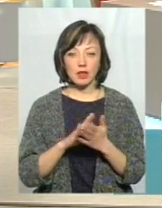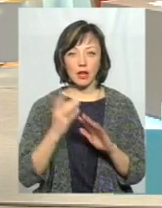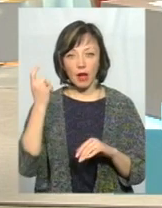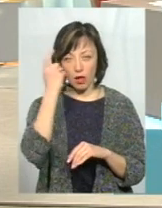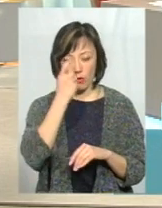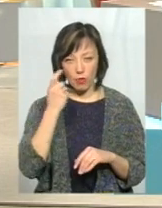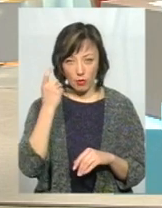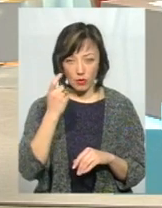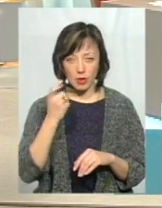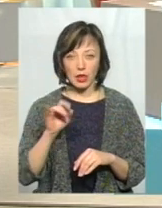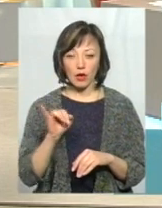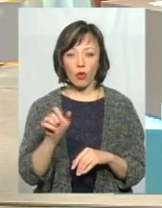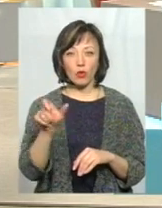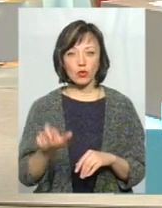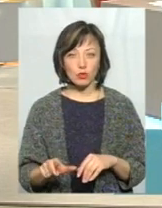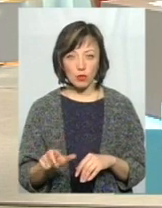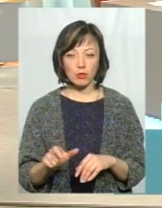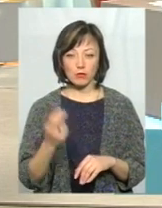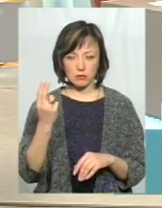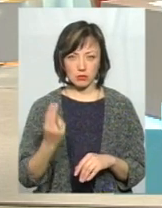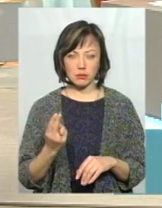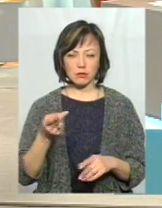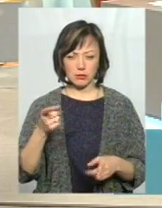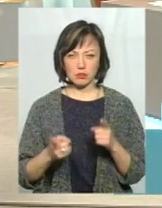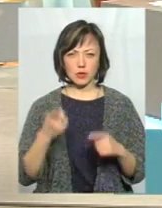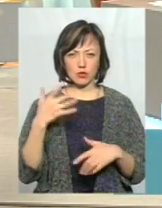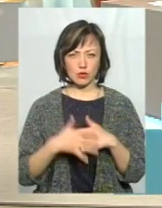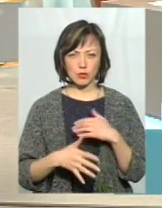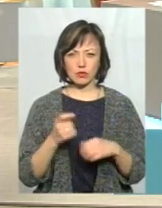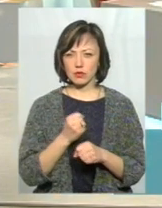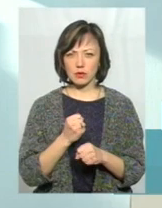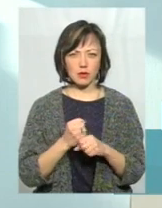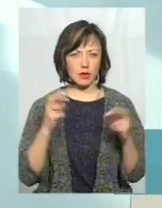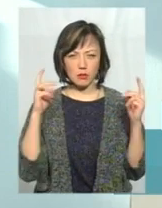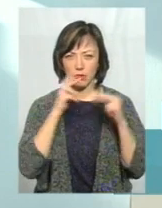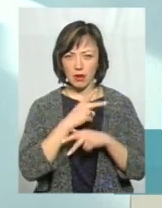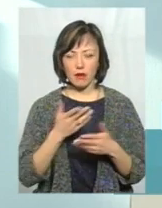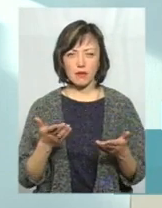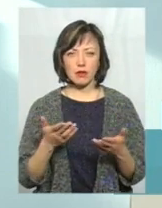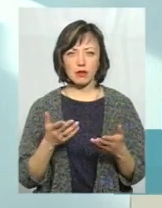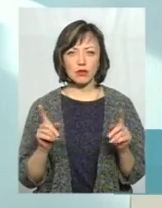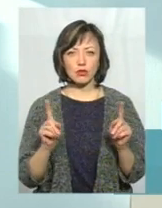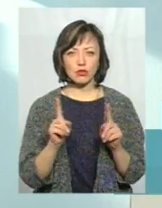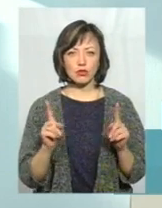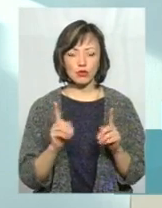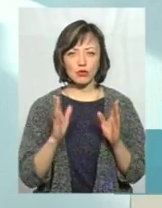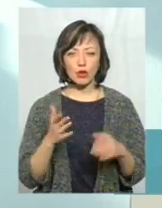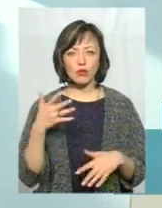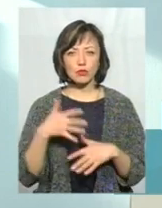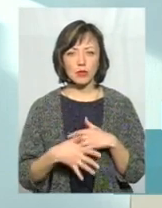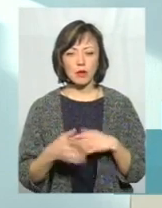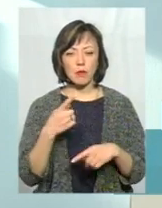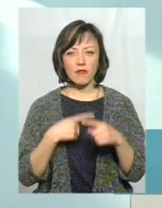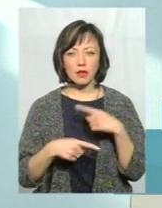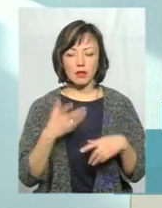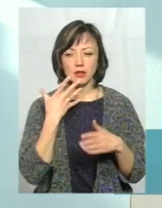алкогольного сп'яніння, і особа, ставши тверезою, реально зрозуміє, що вона вчинила неправильно, що вона буде розуміти, що повертається